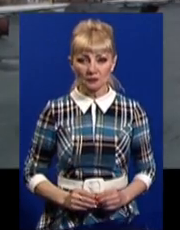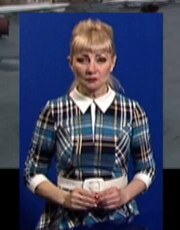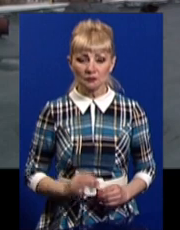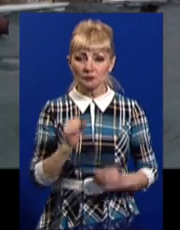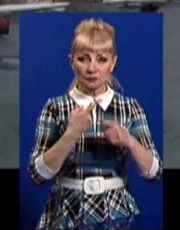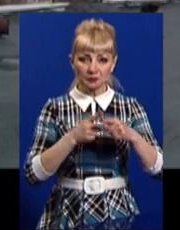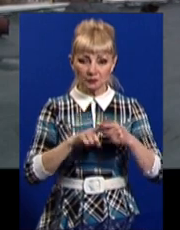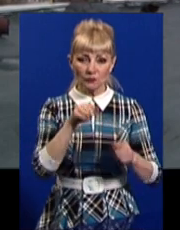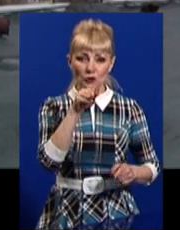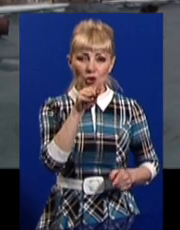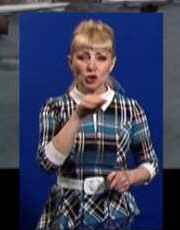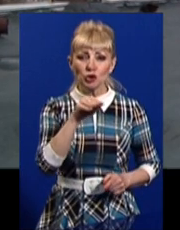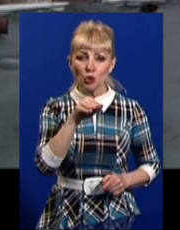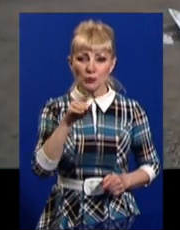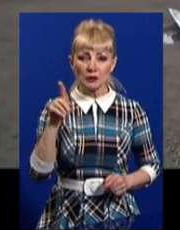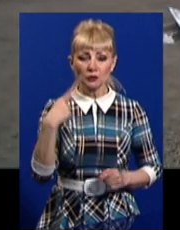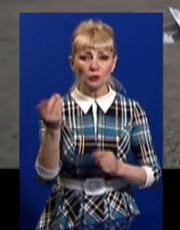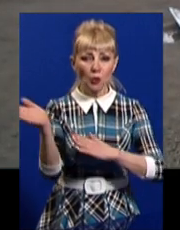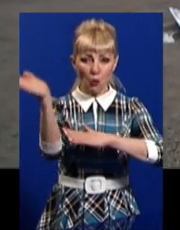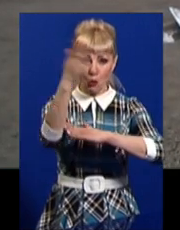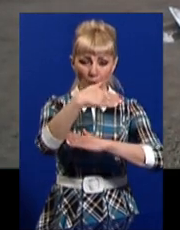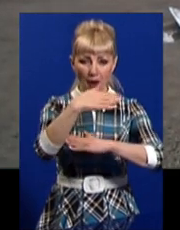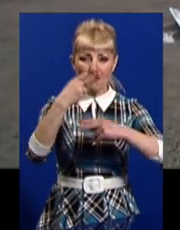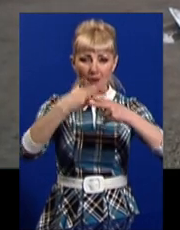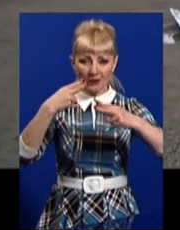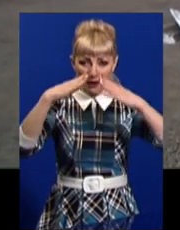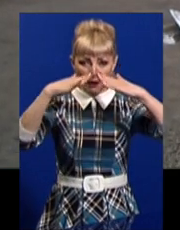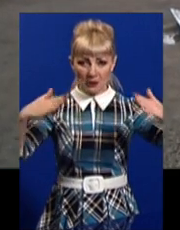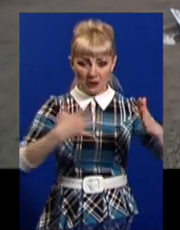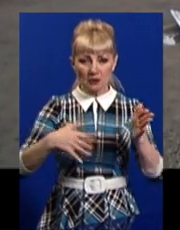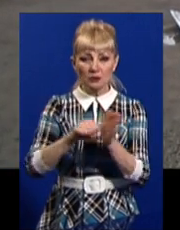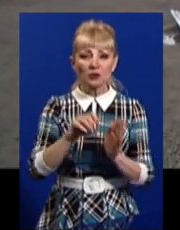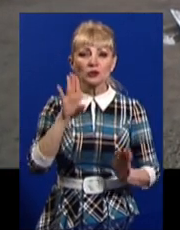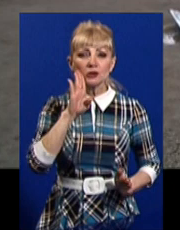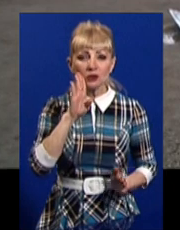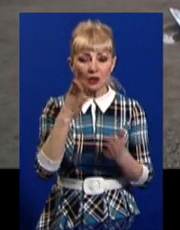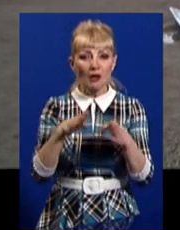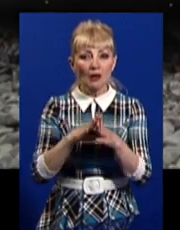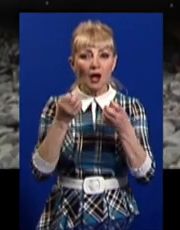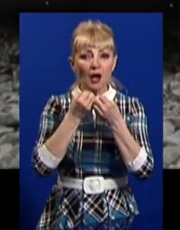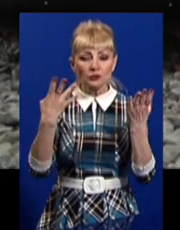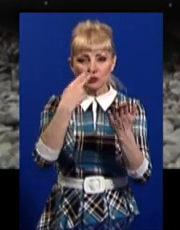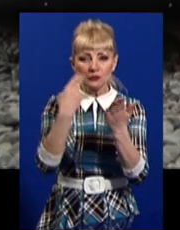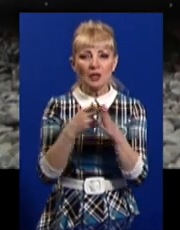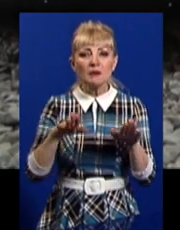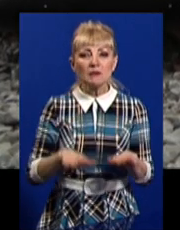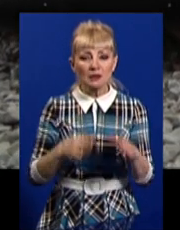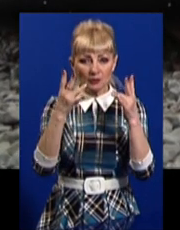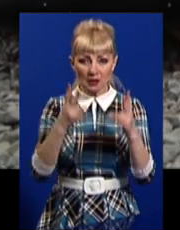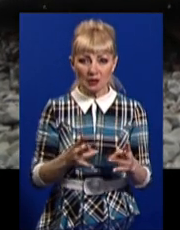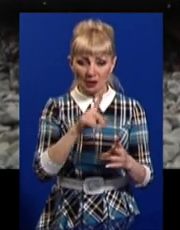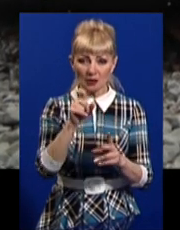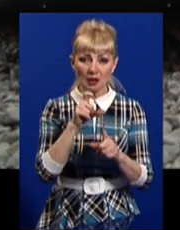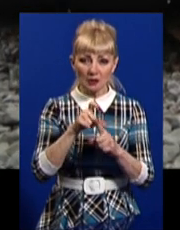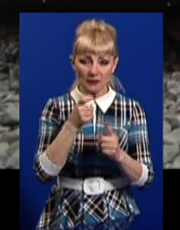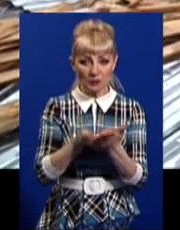А це Житомирщина. Тут через падіння металевого даху сьогодні загинула жінка. Так вдень виглядало місце пригоди. За